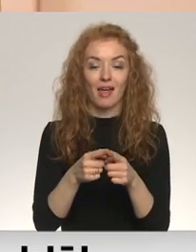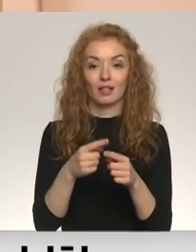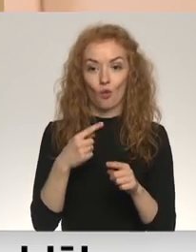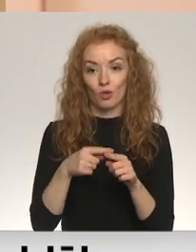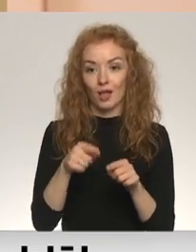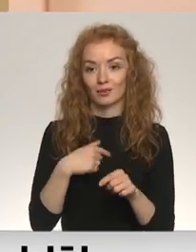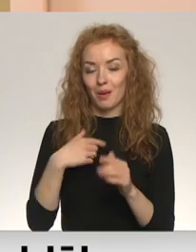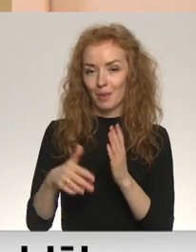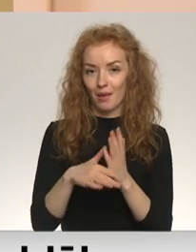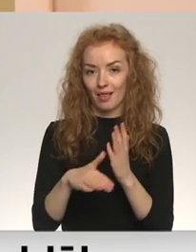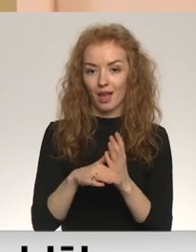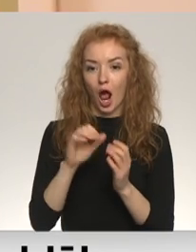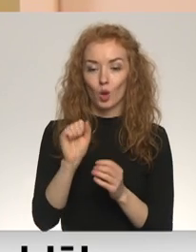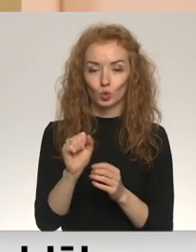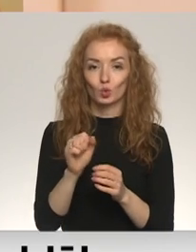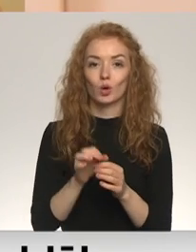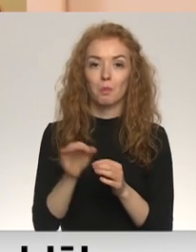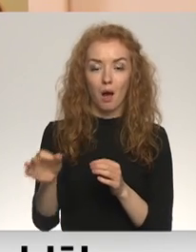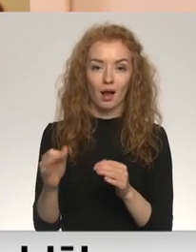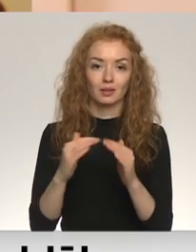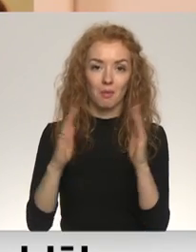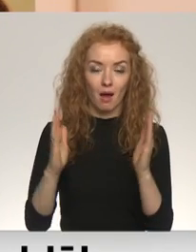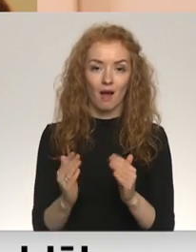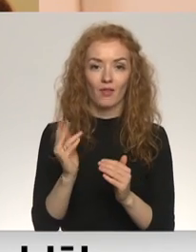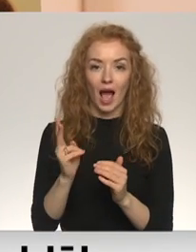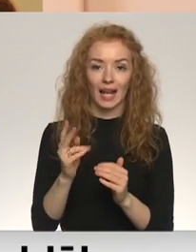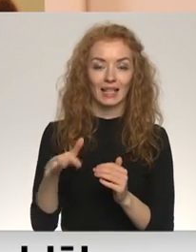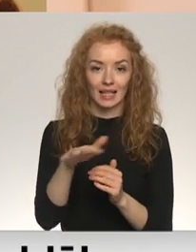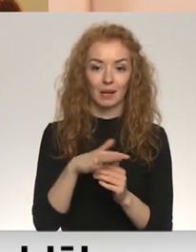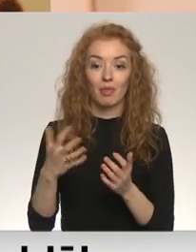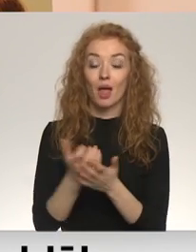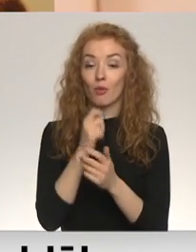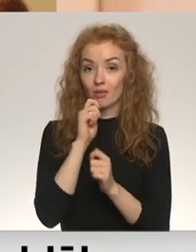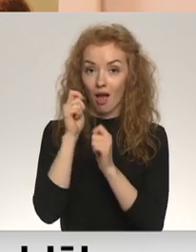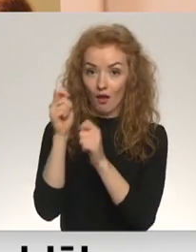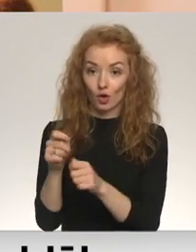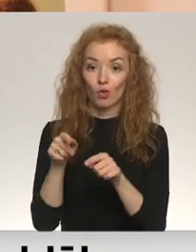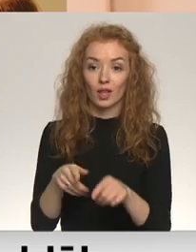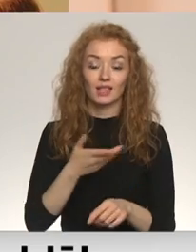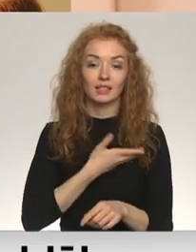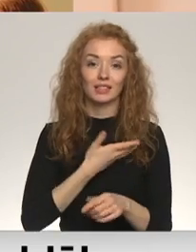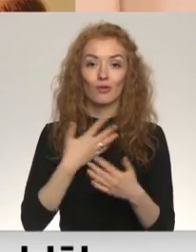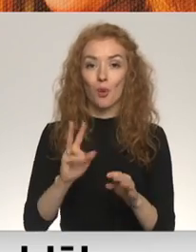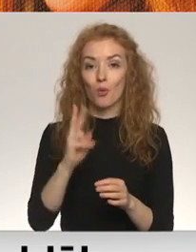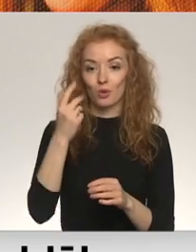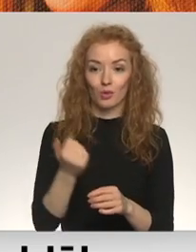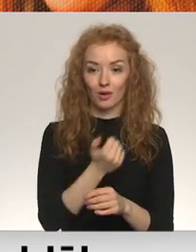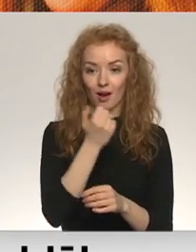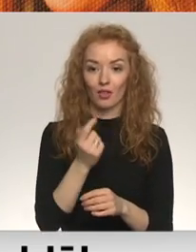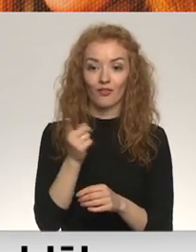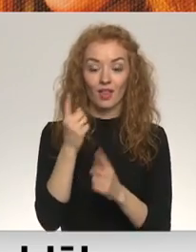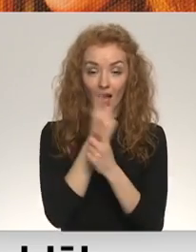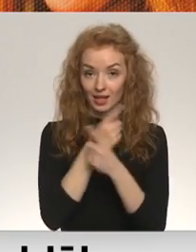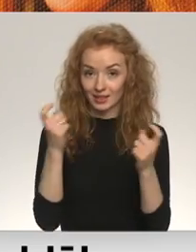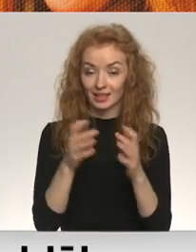tas palīdz. Alsungas pagasta dzilnu mājas Karīnas ģimene saņēmus kā dāvinājumu, un te dzīvo jau 2. gadu. Viņa atzīst,